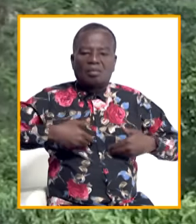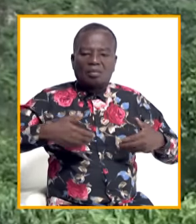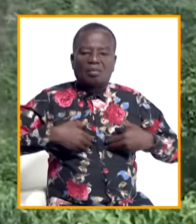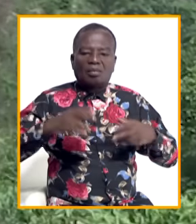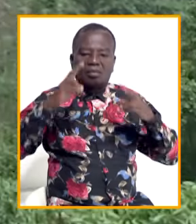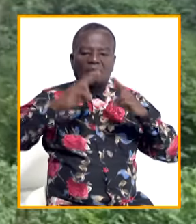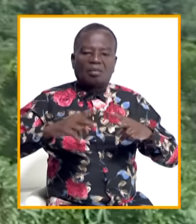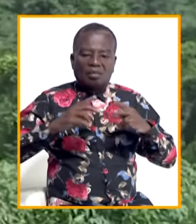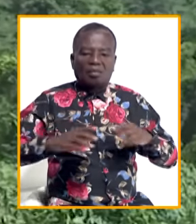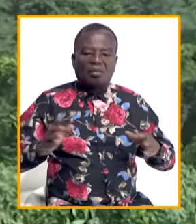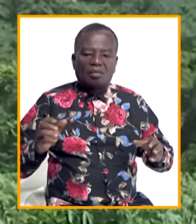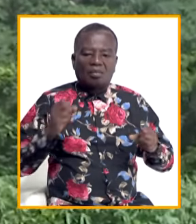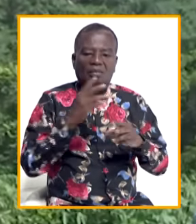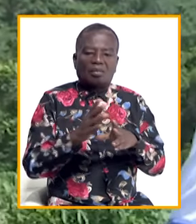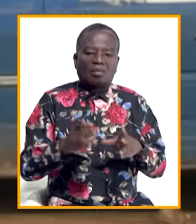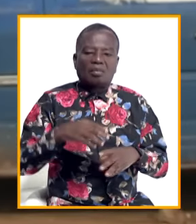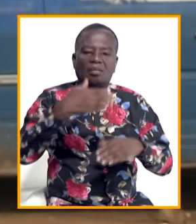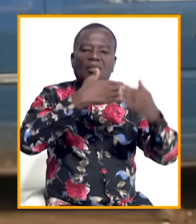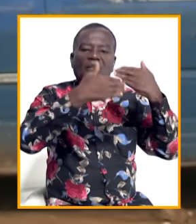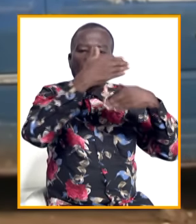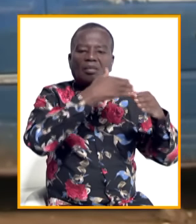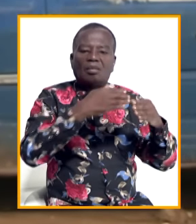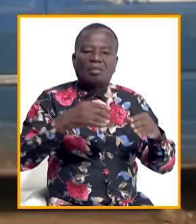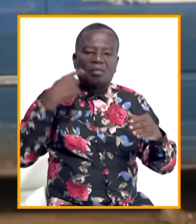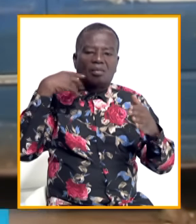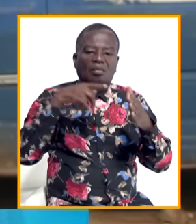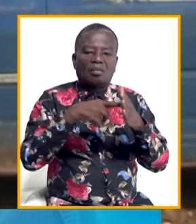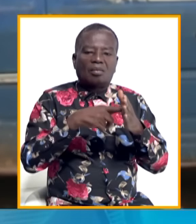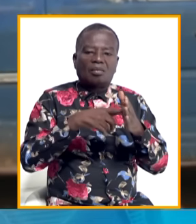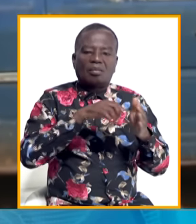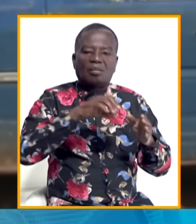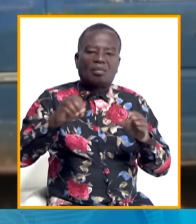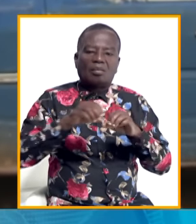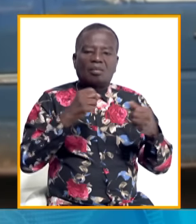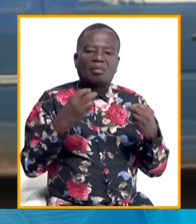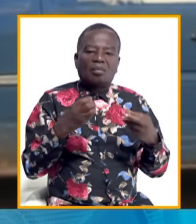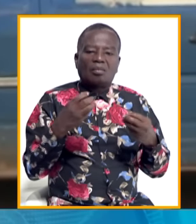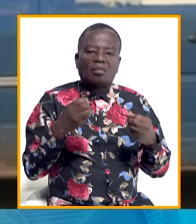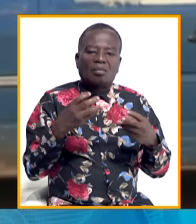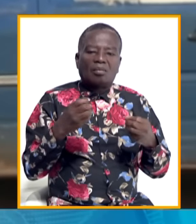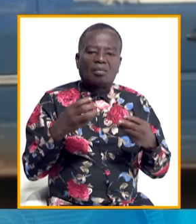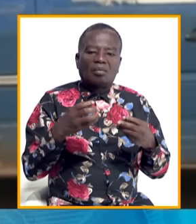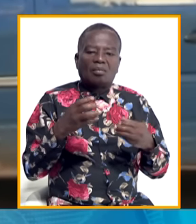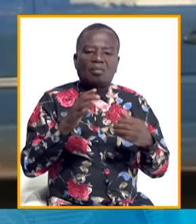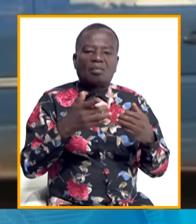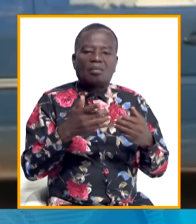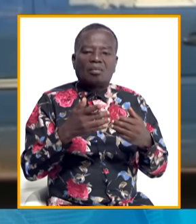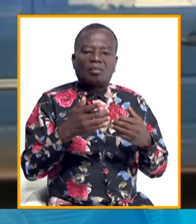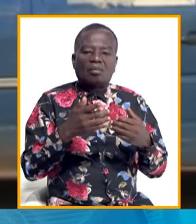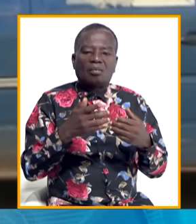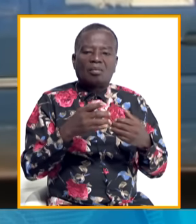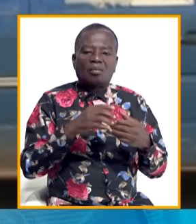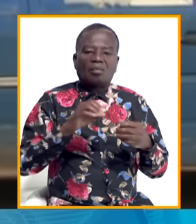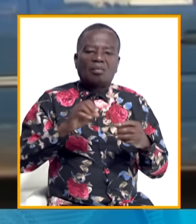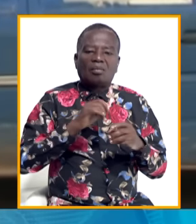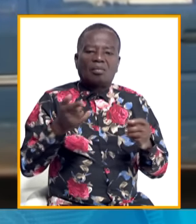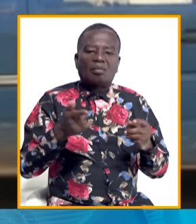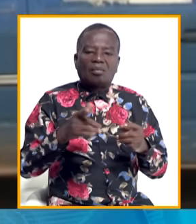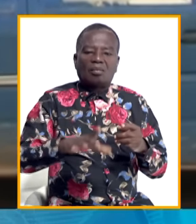ville sont très motivés pour faire de la rando pédestre. J'ai constaté qu'on faisait beaucoup de marches sportives, marches d'endurance, mais qu'il n'y avait pas le